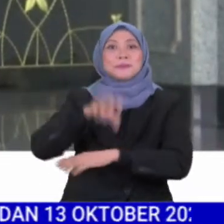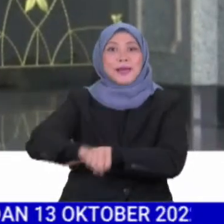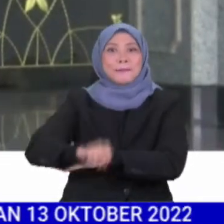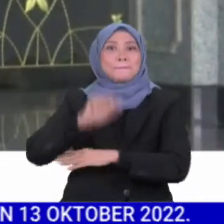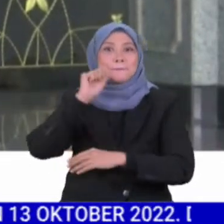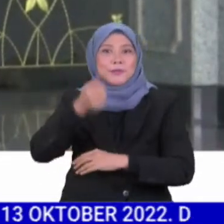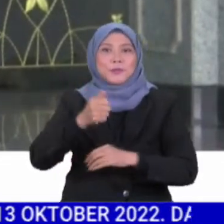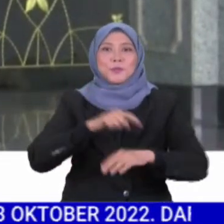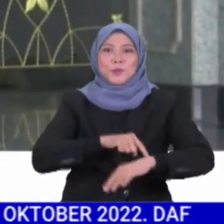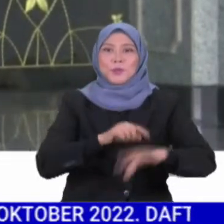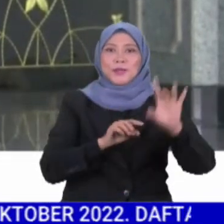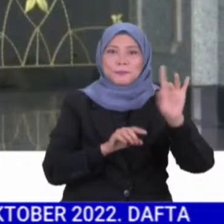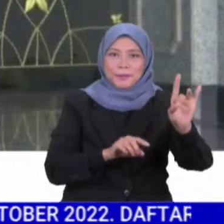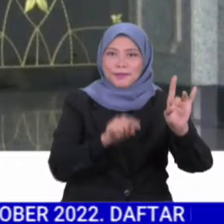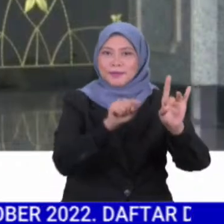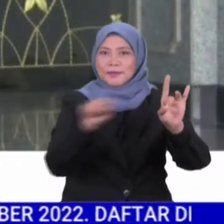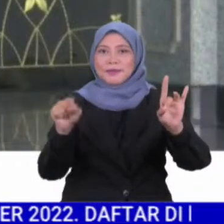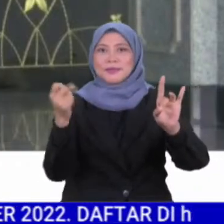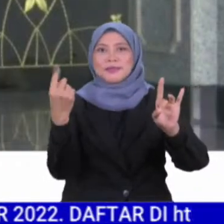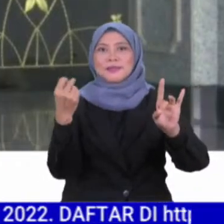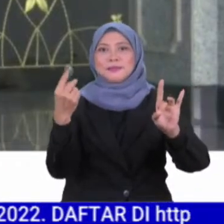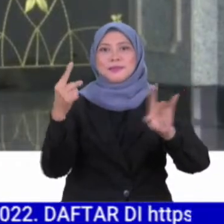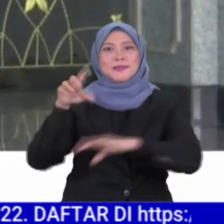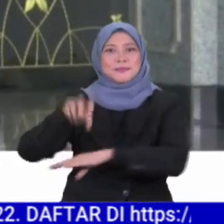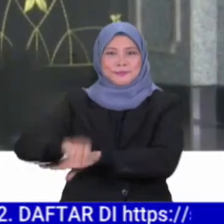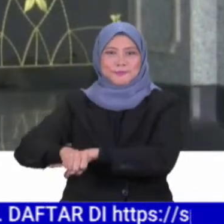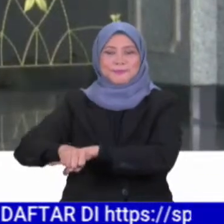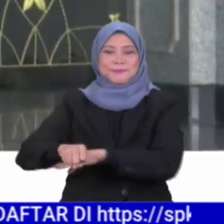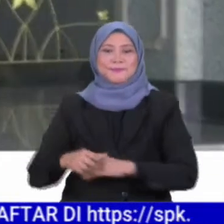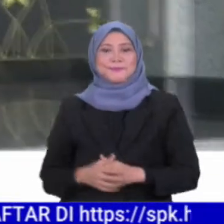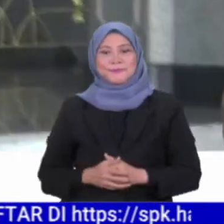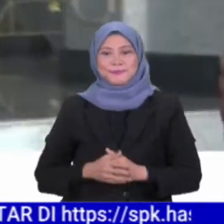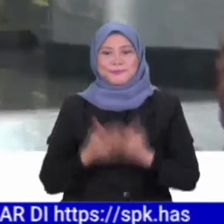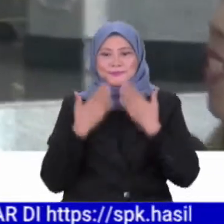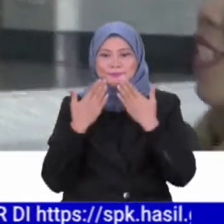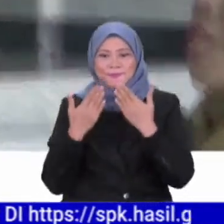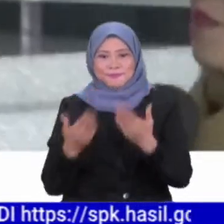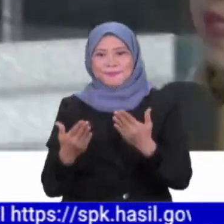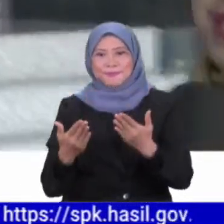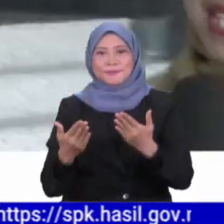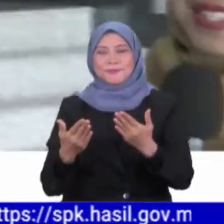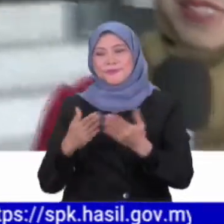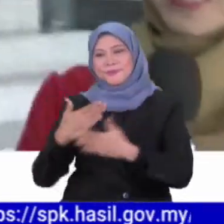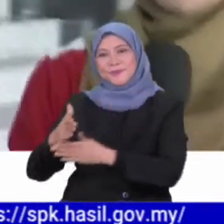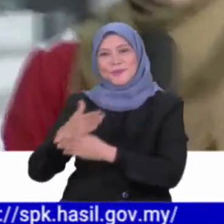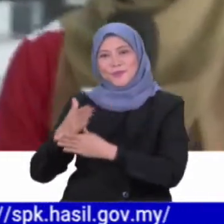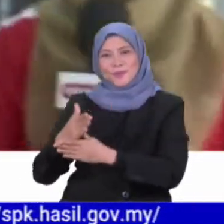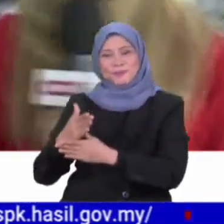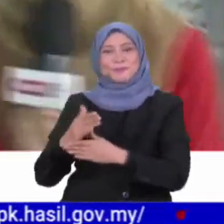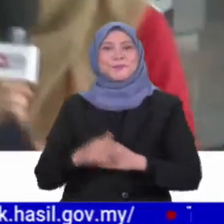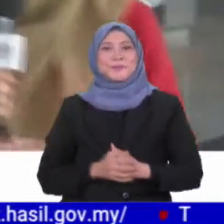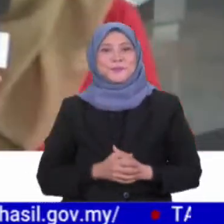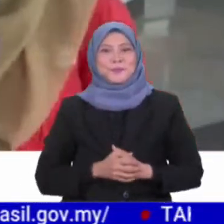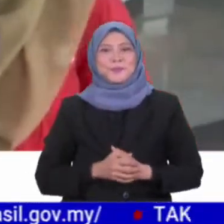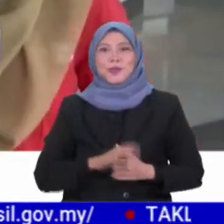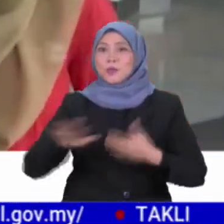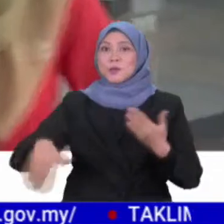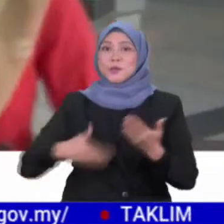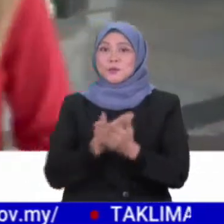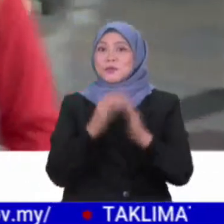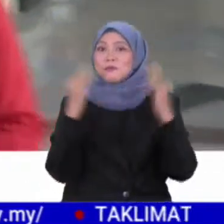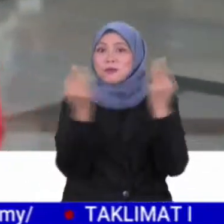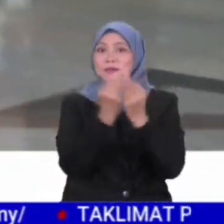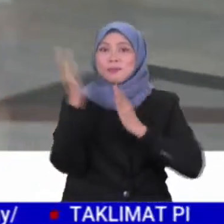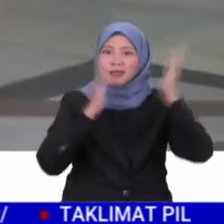itu daripada pukul 8 malam sehinggalah pukul 11 malam. Terima kasih Datuk Seri atas perkongsian itu. Dan kepada seluruh keluarga